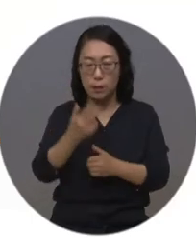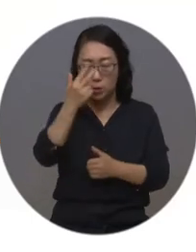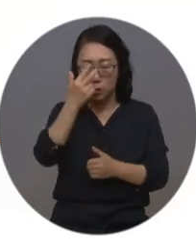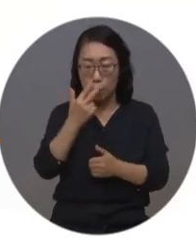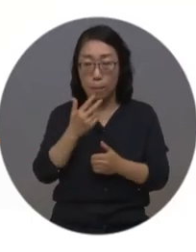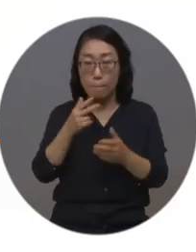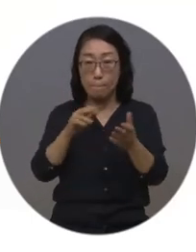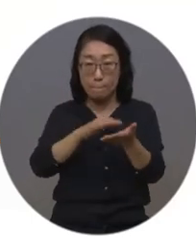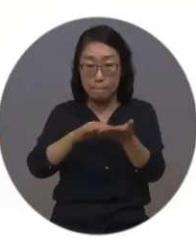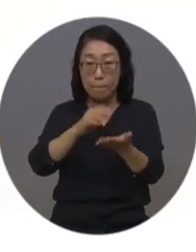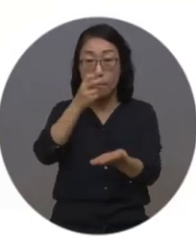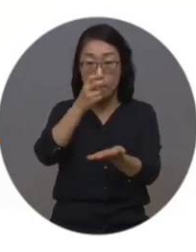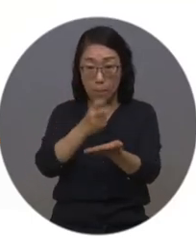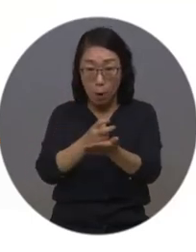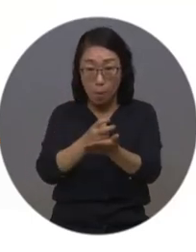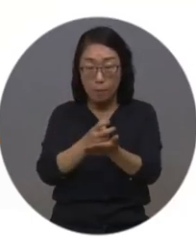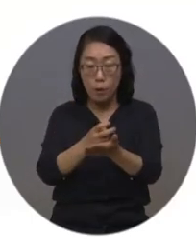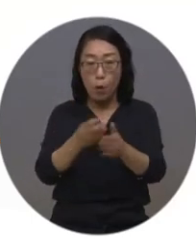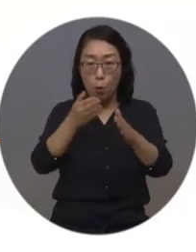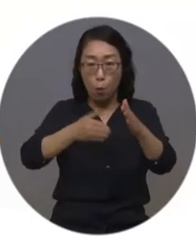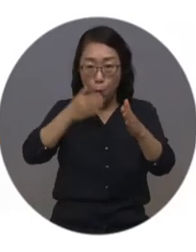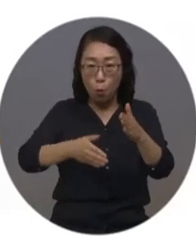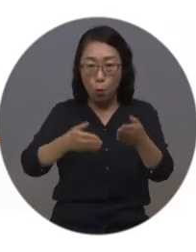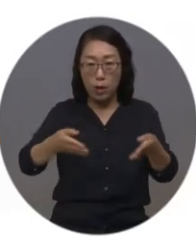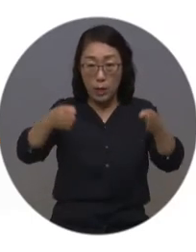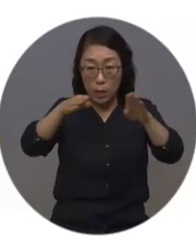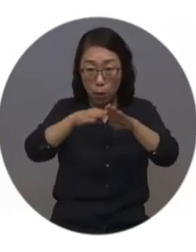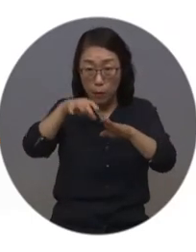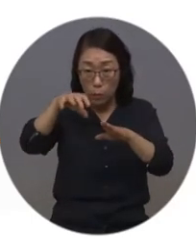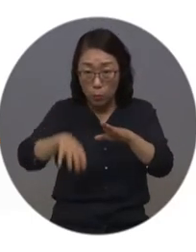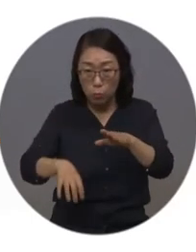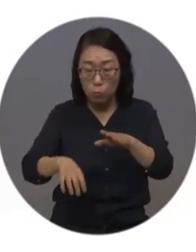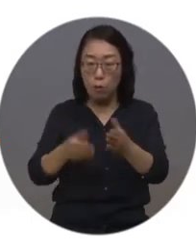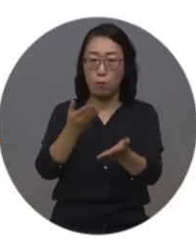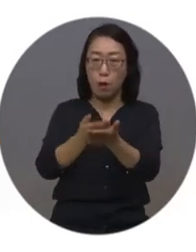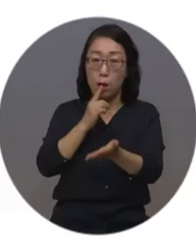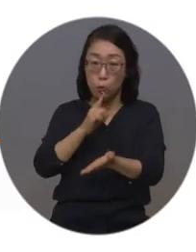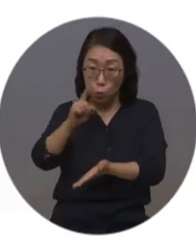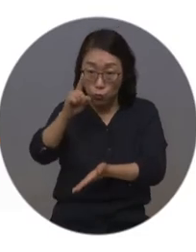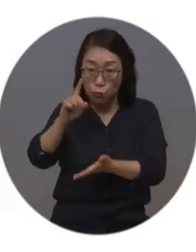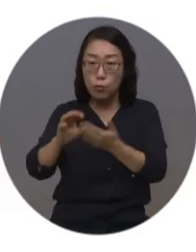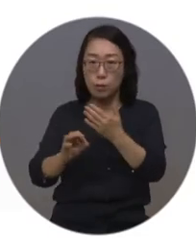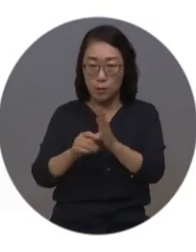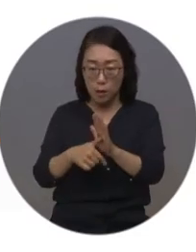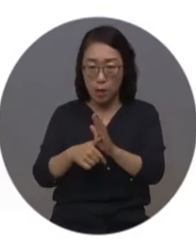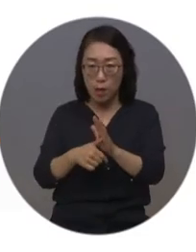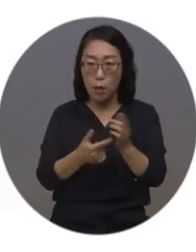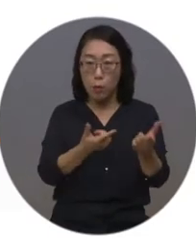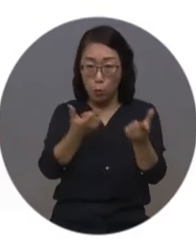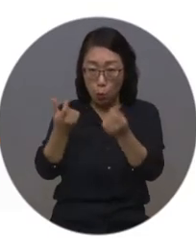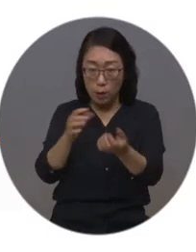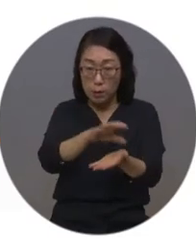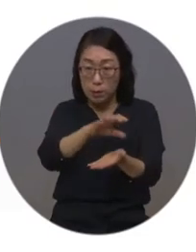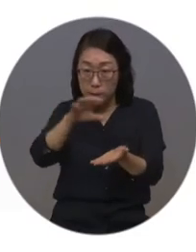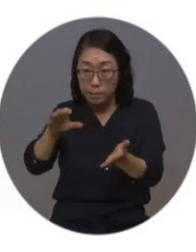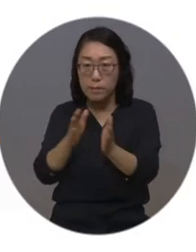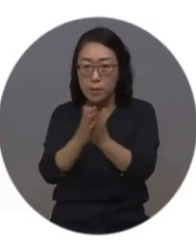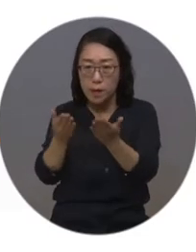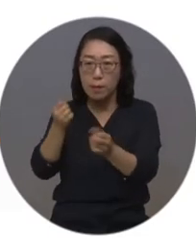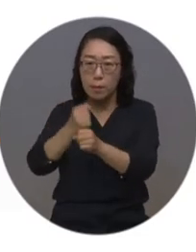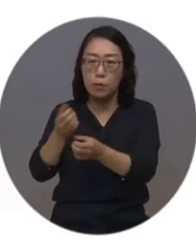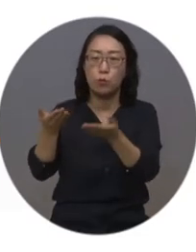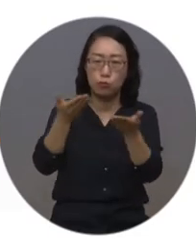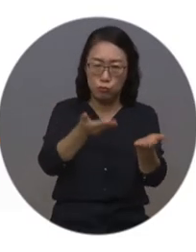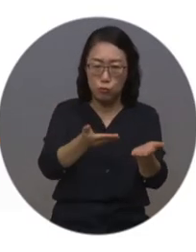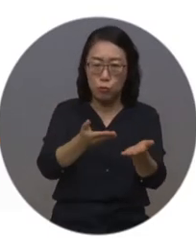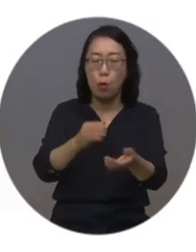점자법에서는 공공기관 등은 시각장애인이 요구하는 경우 일반 활자 문서를 동일한 내용의 점자 문서로 제공해야 한다고